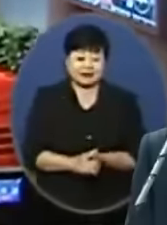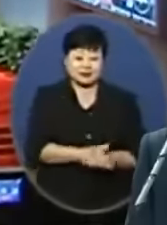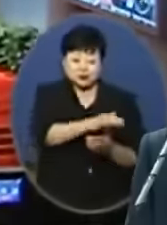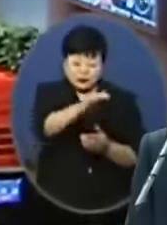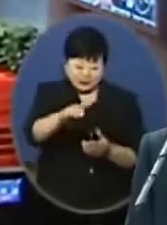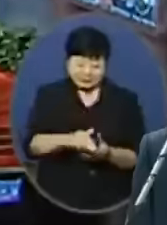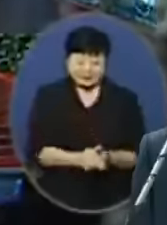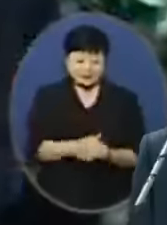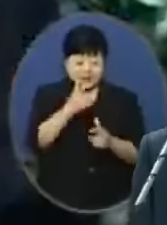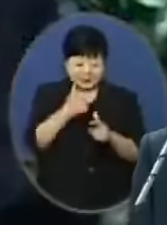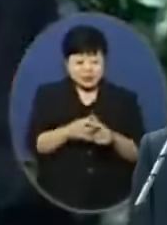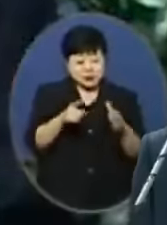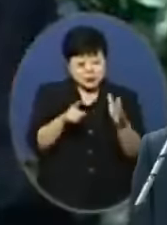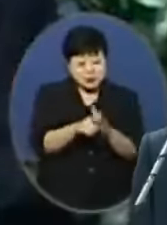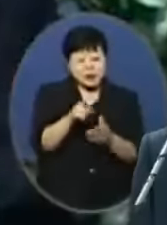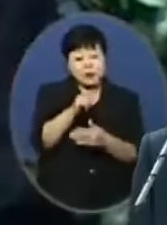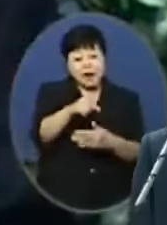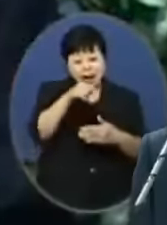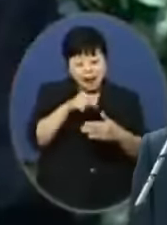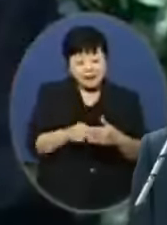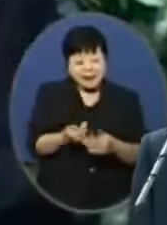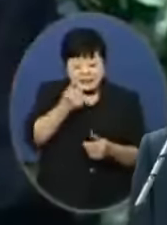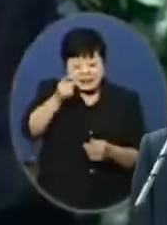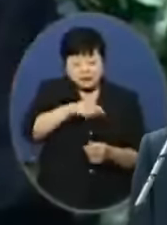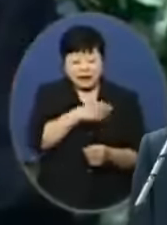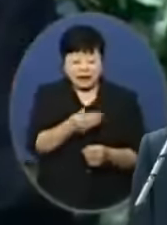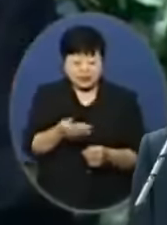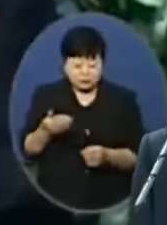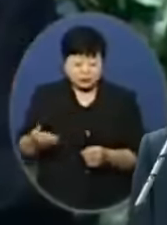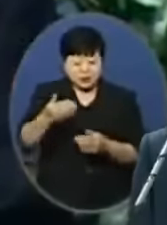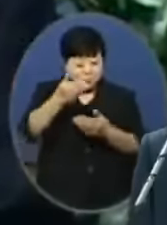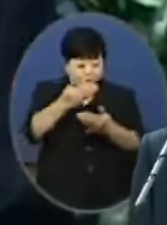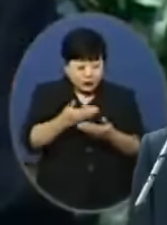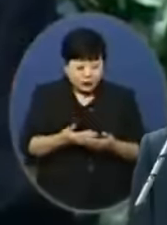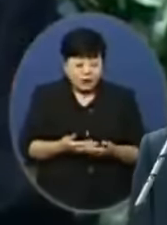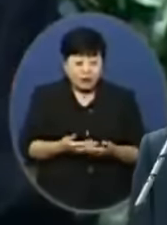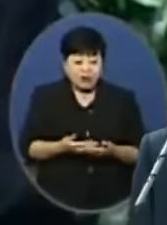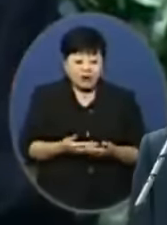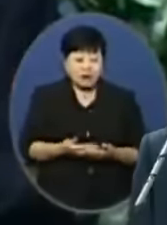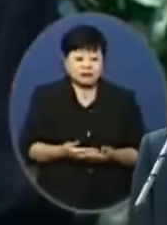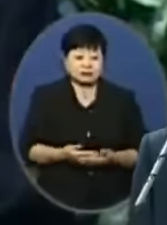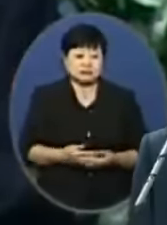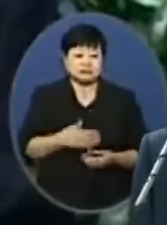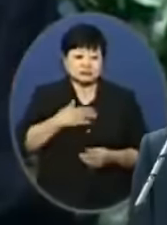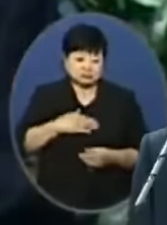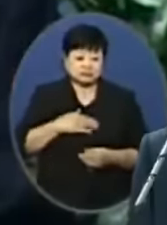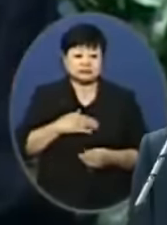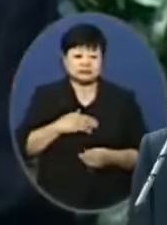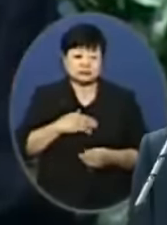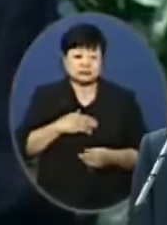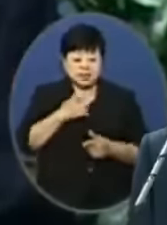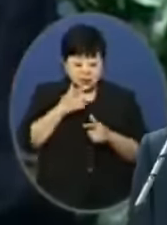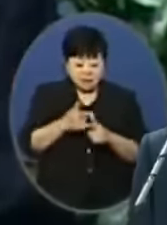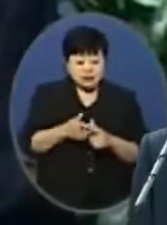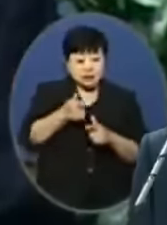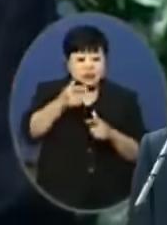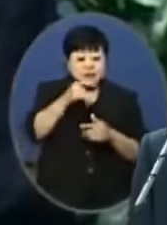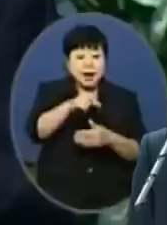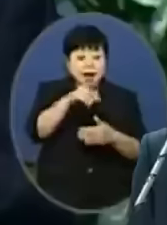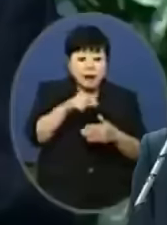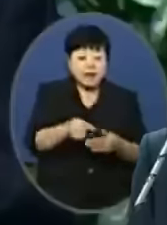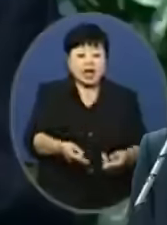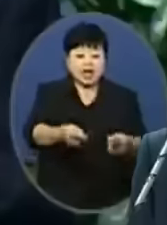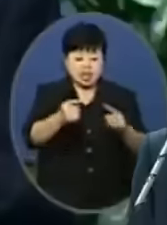우리가 예수 믿고 마음에 생수의 강을 넣는다는 것은 당연한 이치인 것입니다. 예수님이